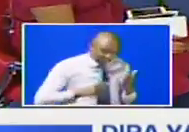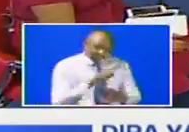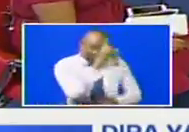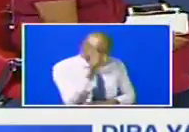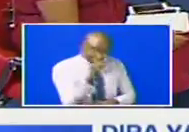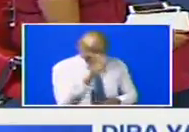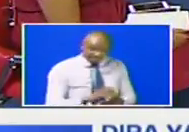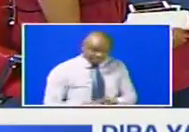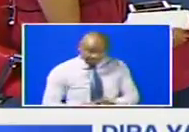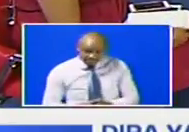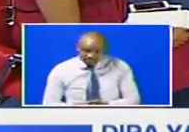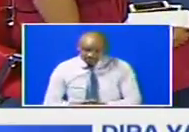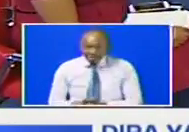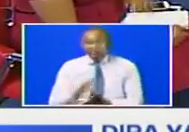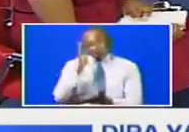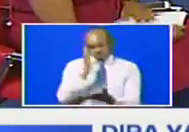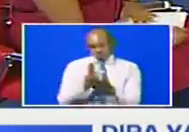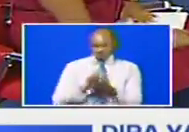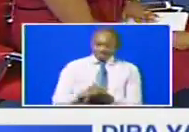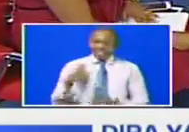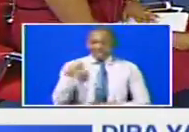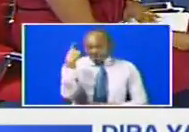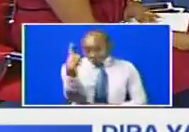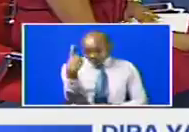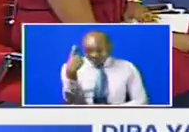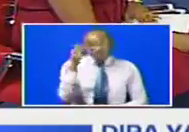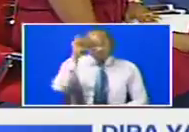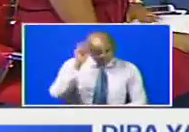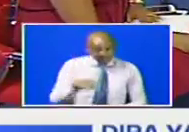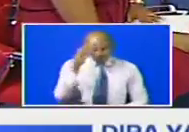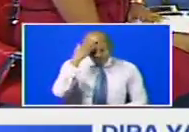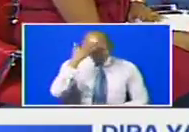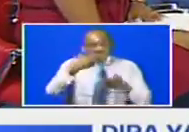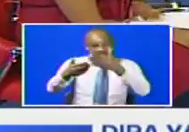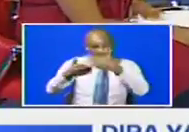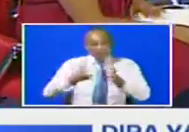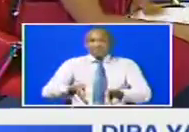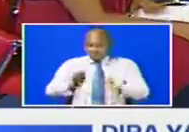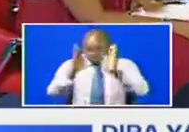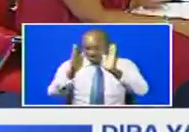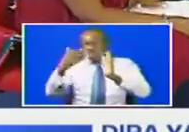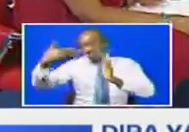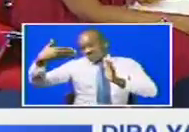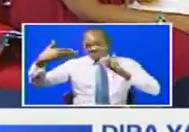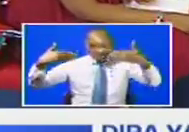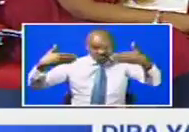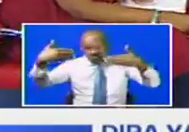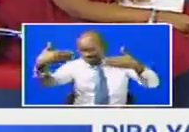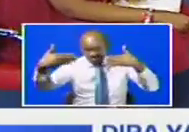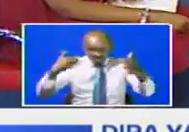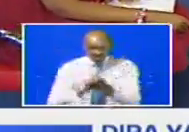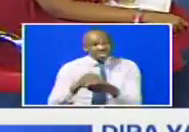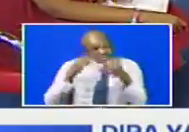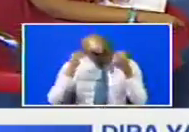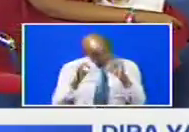nastahili kuyazingatia? Kweli, ya kwanza lazima ujue ishara za barabara. Very, very important, kwa sababu kama